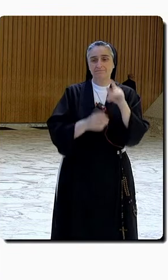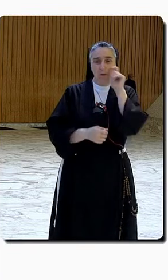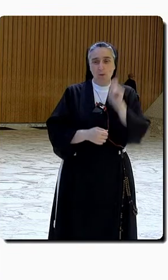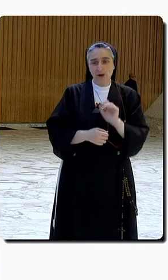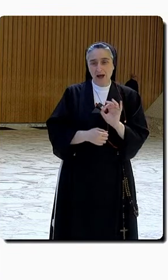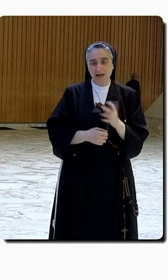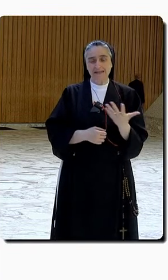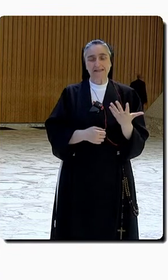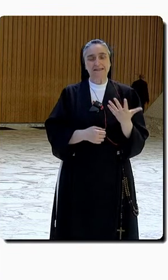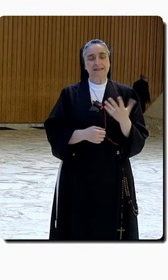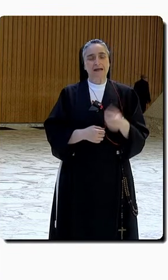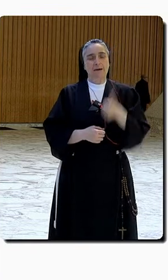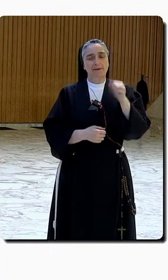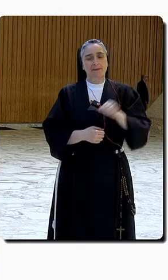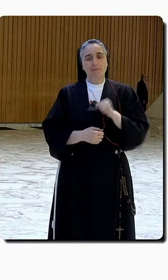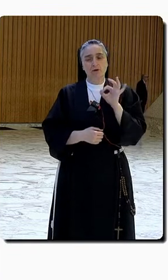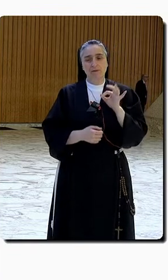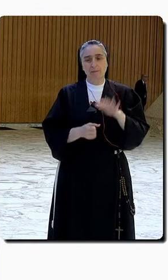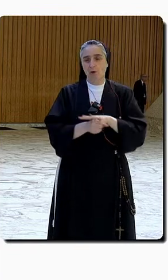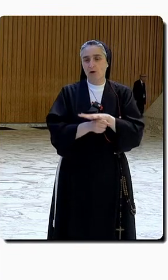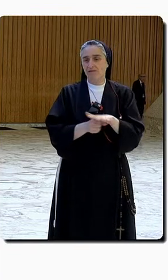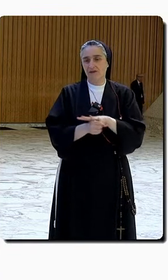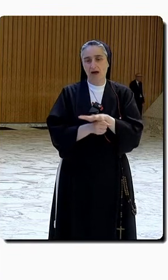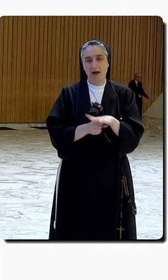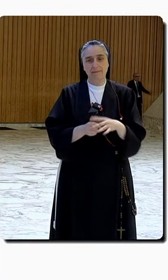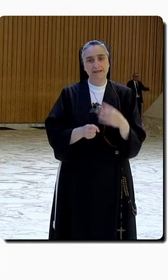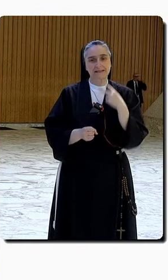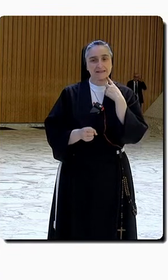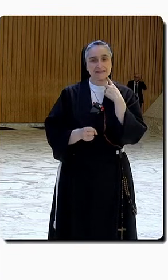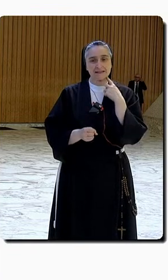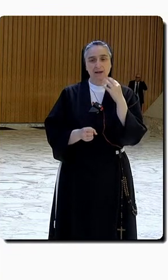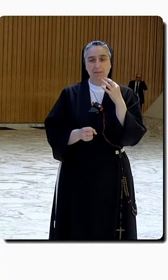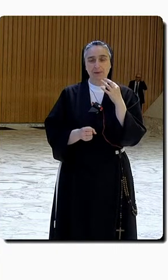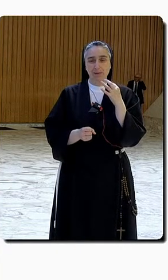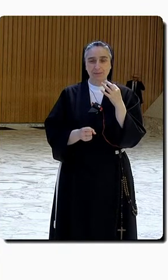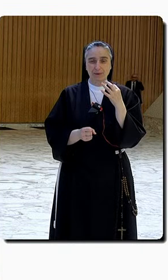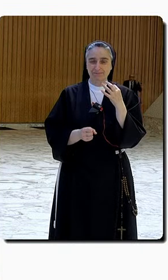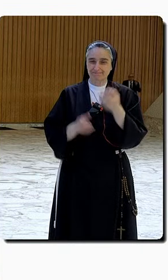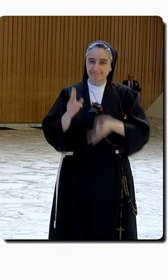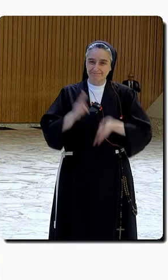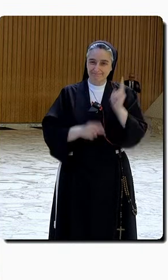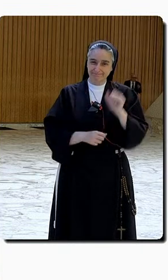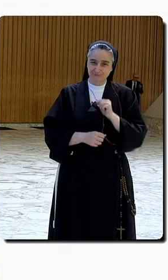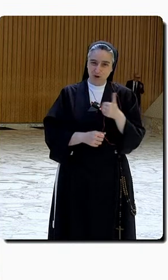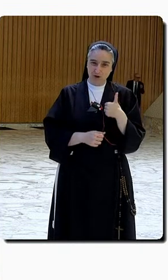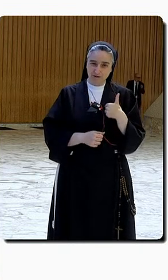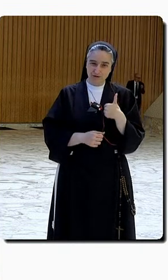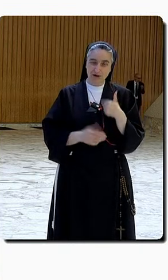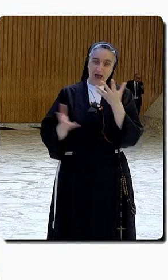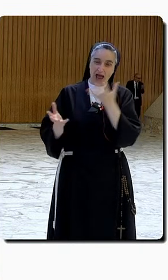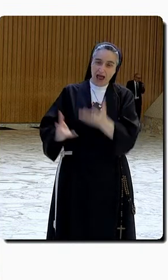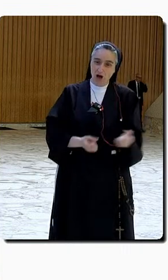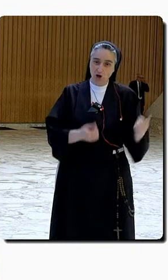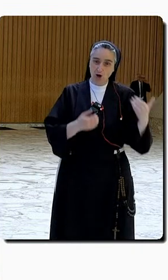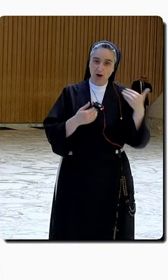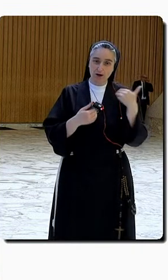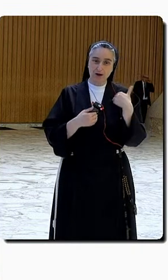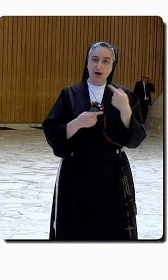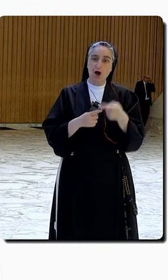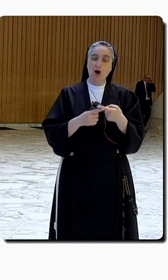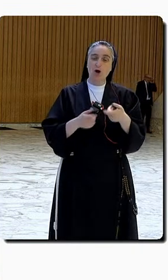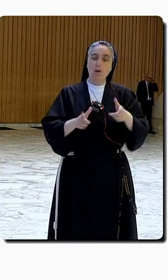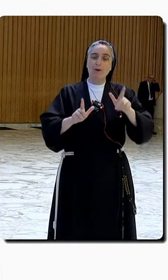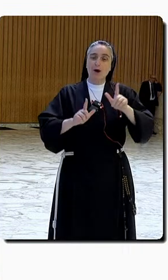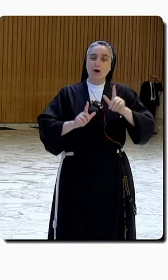famiglie le prime a soccombere, ad accogliere e ad aiutare. Esse sono i nodi naturali di tutte